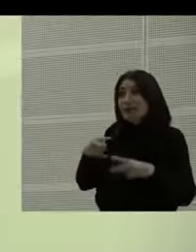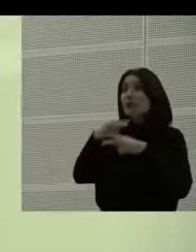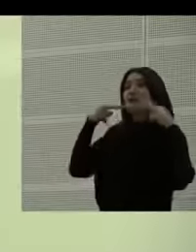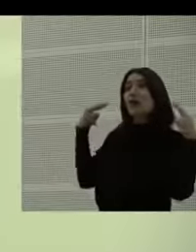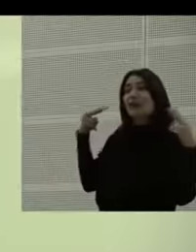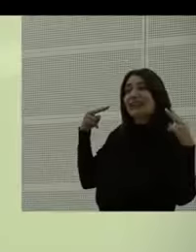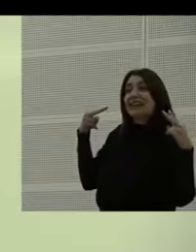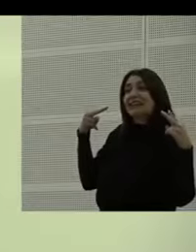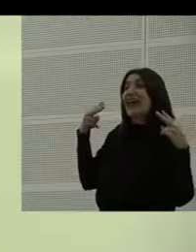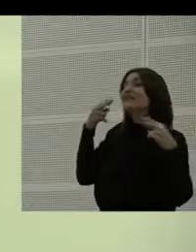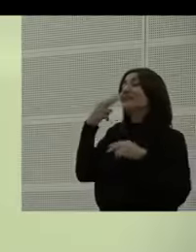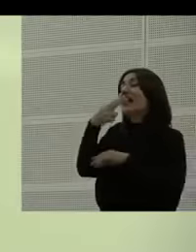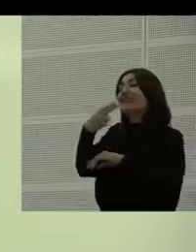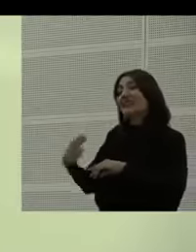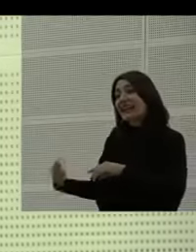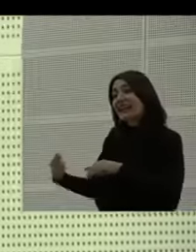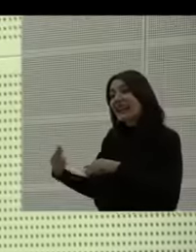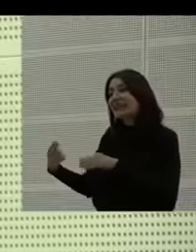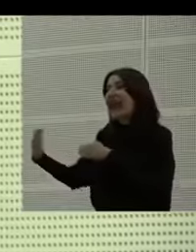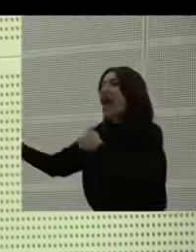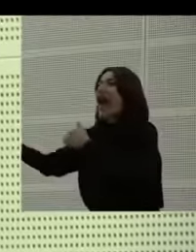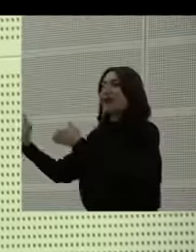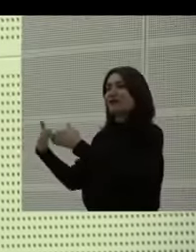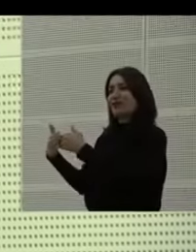al raggiungimento di quest'anima immortale.